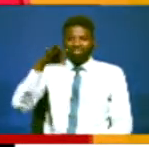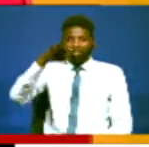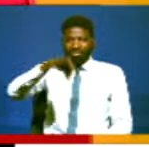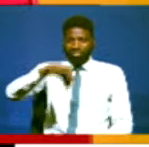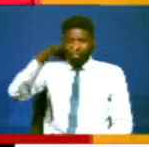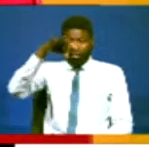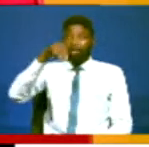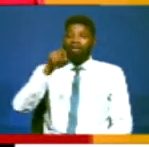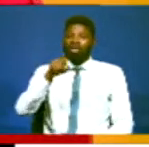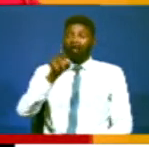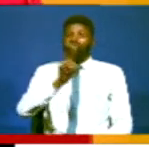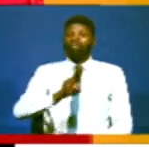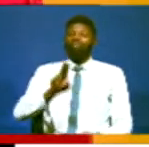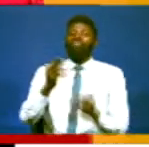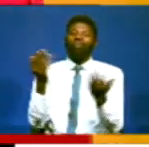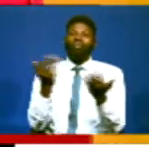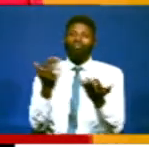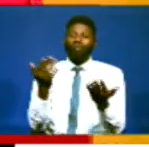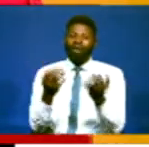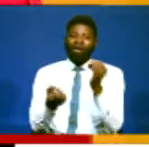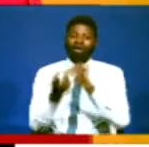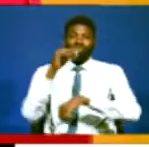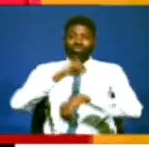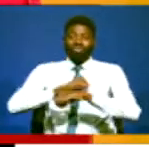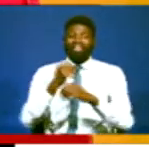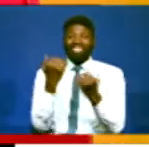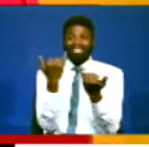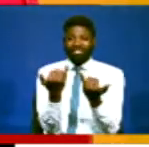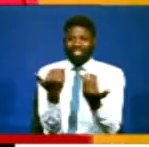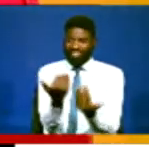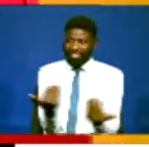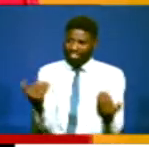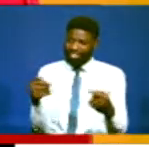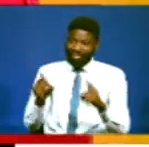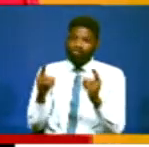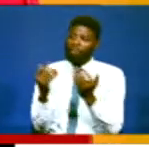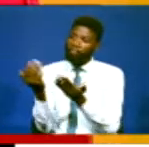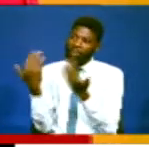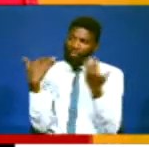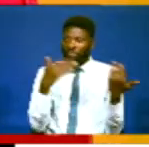upili. Lakini sasa hivi watoto wadogo ambao hata hawajajua kuoga